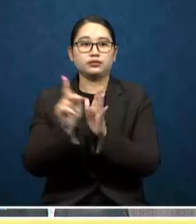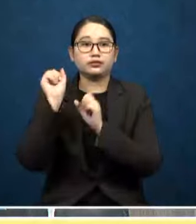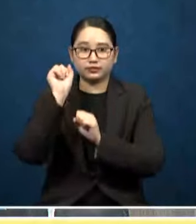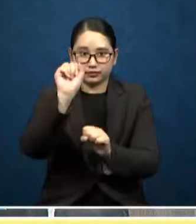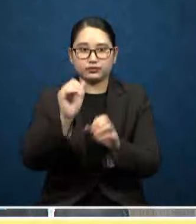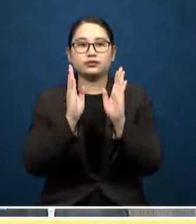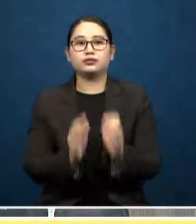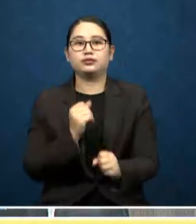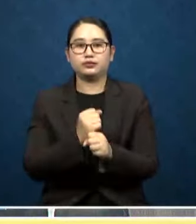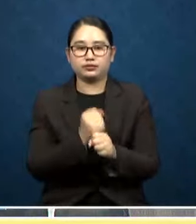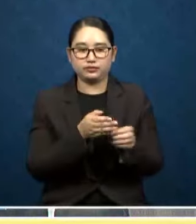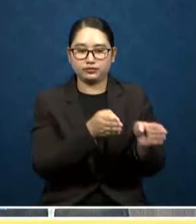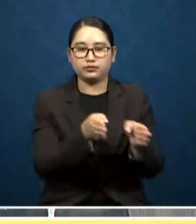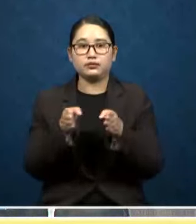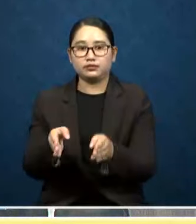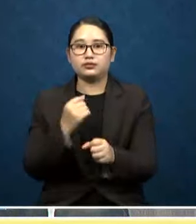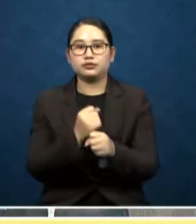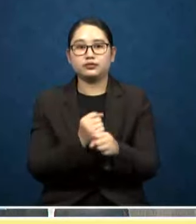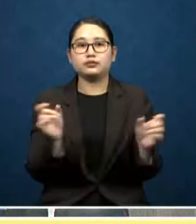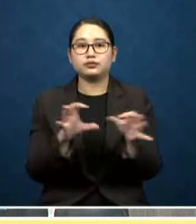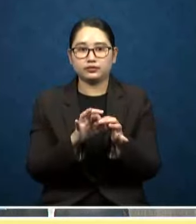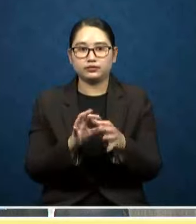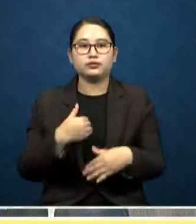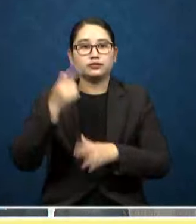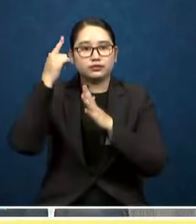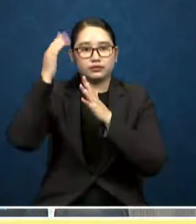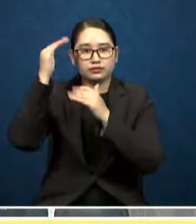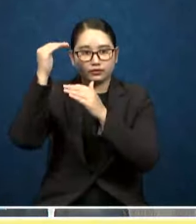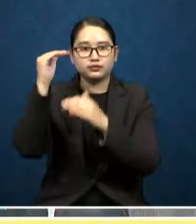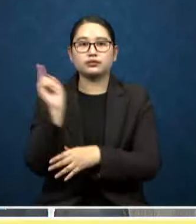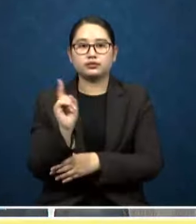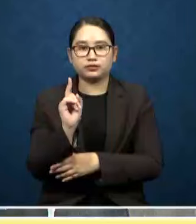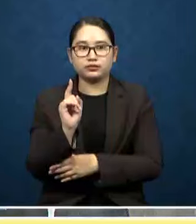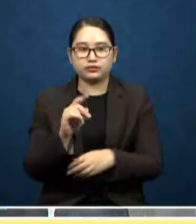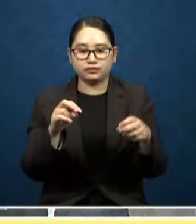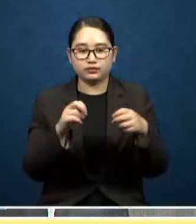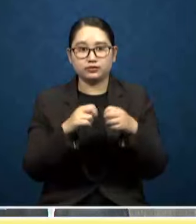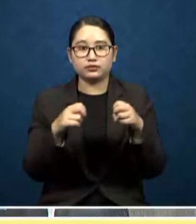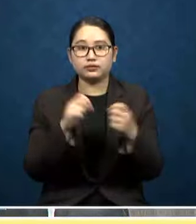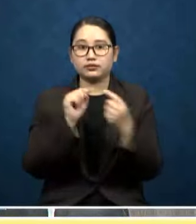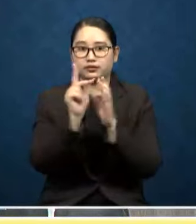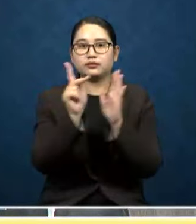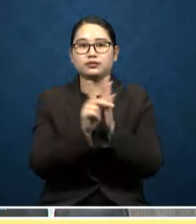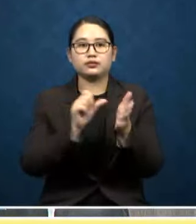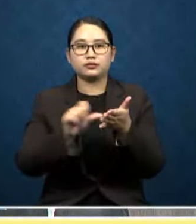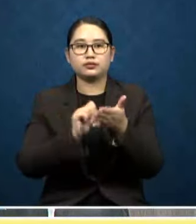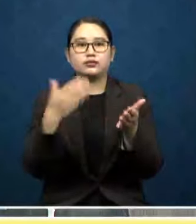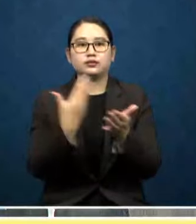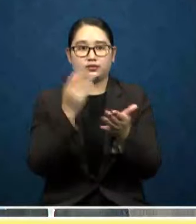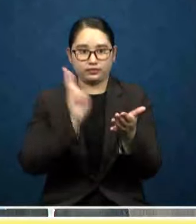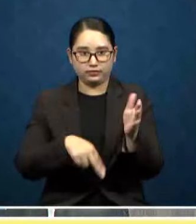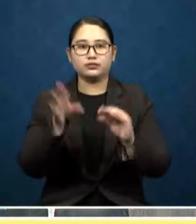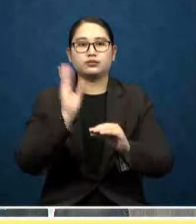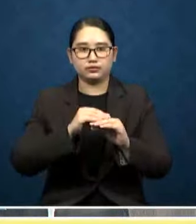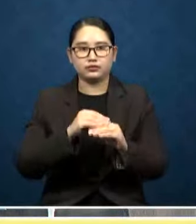ของเจ้าหน้าที่ทุกหน่วยงานที่เกี่ยวข้องก็หวังว่าการที่จะให้แก้กฎหมายเพิ่มโทษปรับผมเห็นด้วย